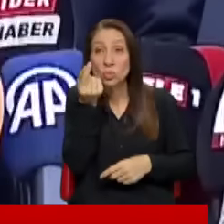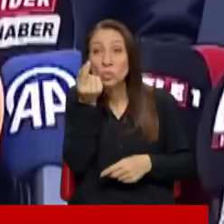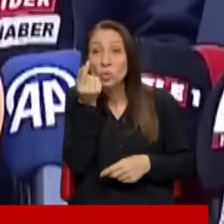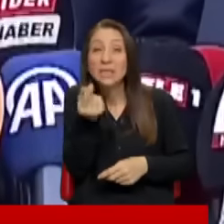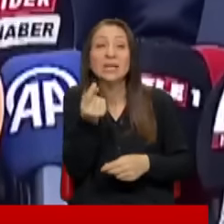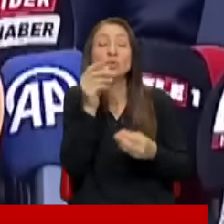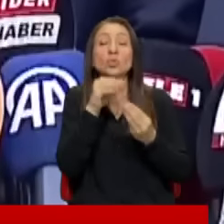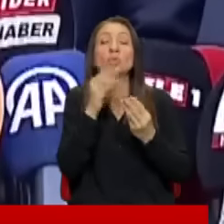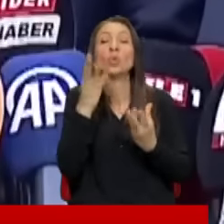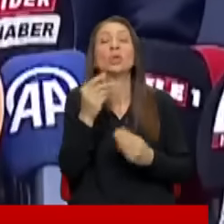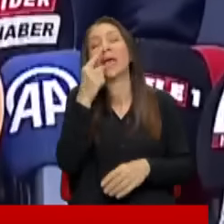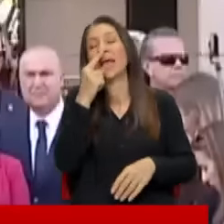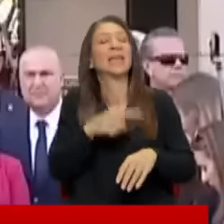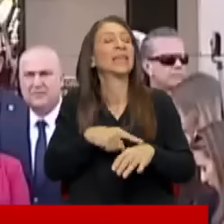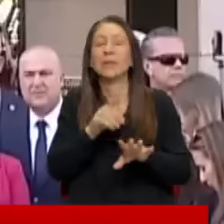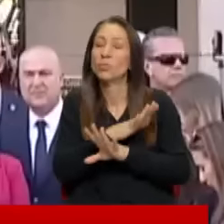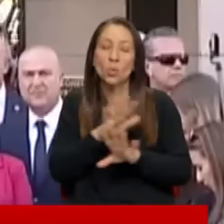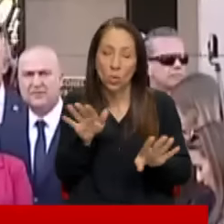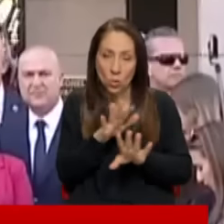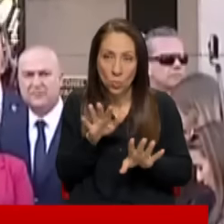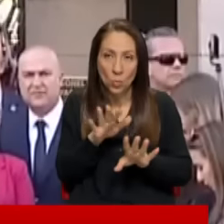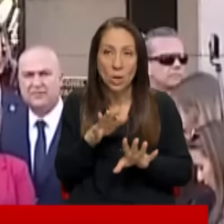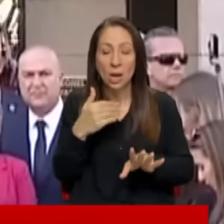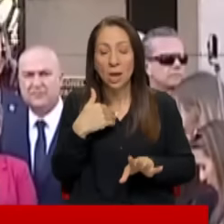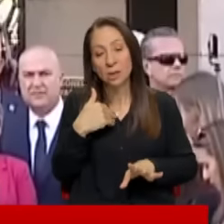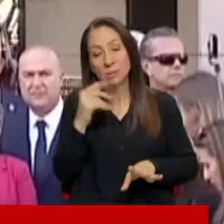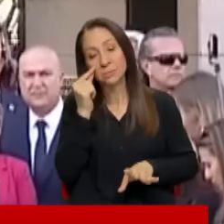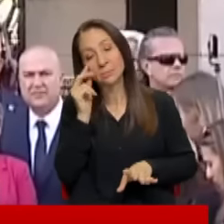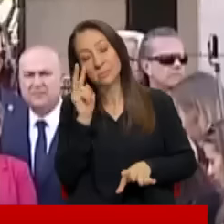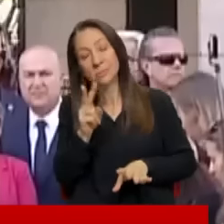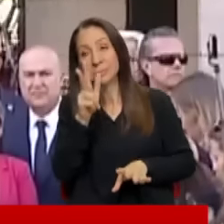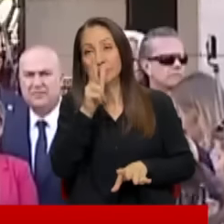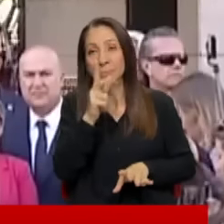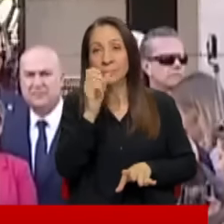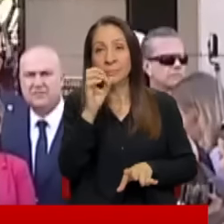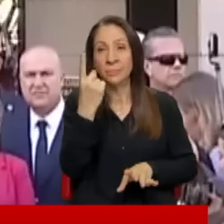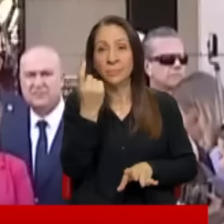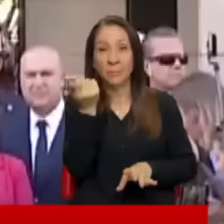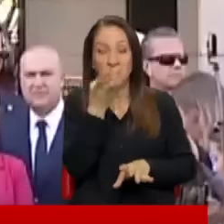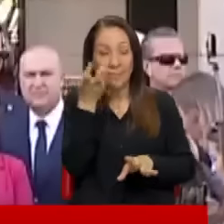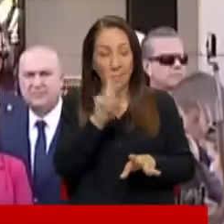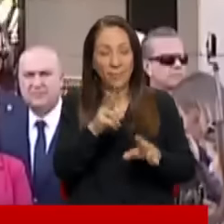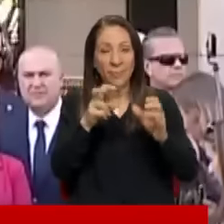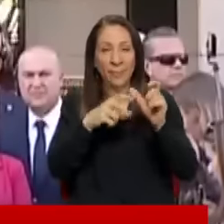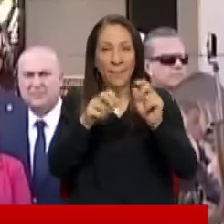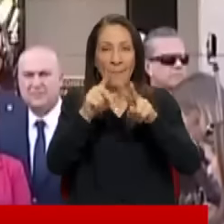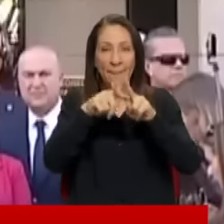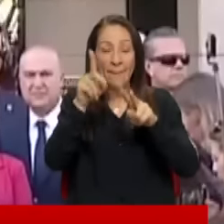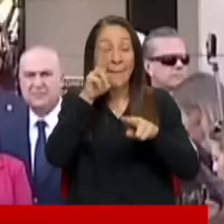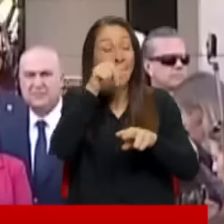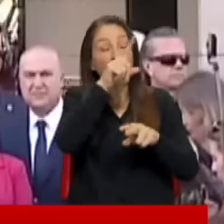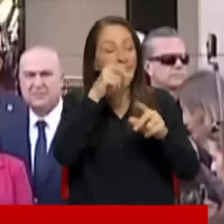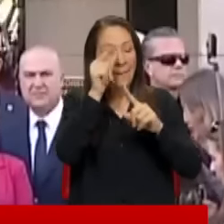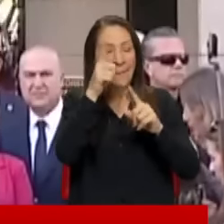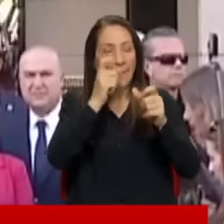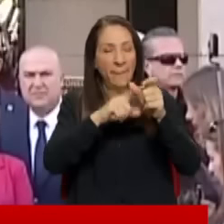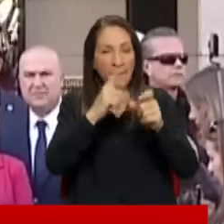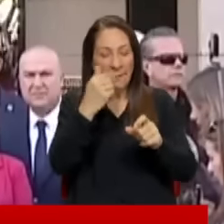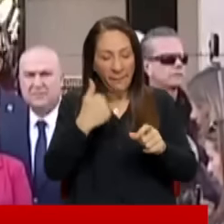suçu olduğuna inanmamakla beraber gözümüzün önünde 301 kişi öldü Soma'da ve en son İliç'te. Bir